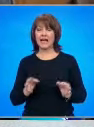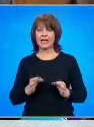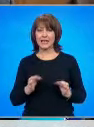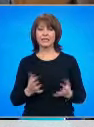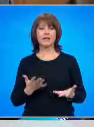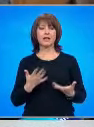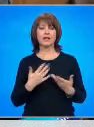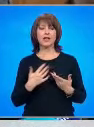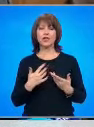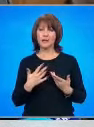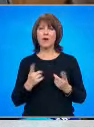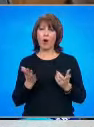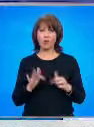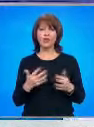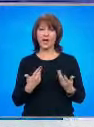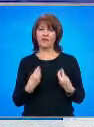инфраструктура, имаме определено какво да дадем.